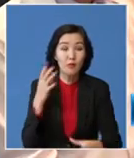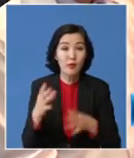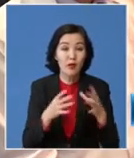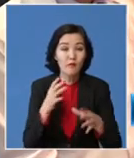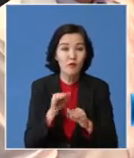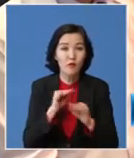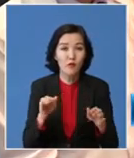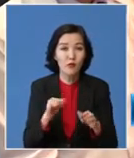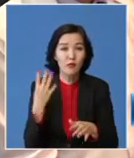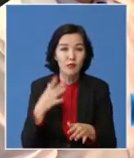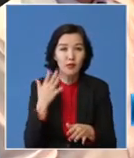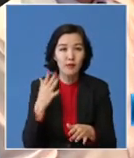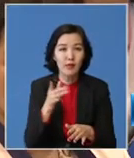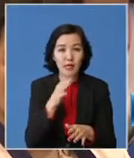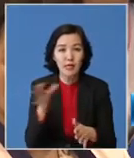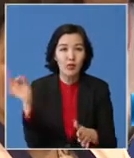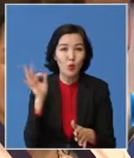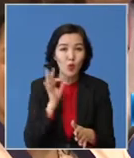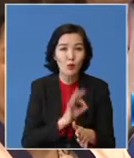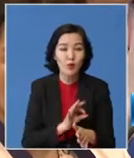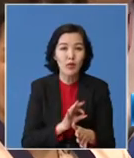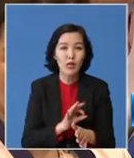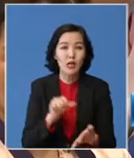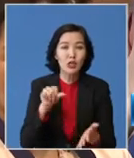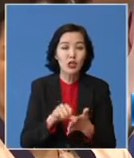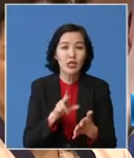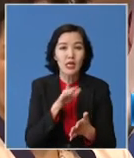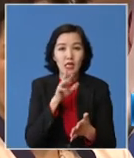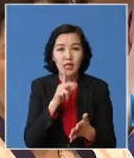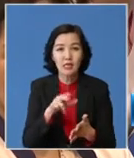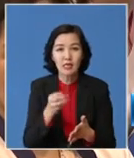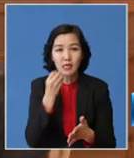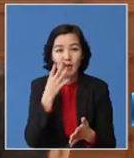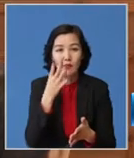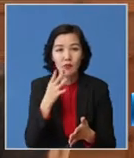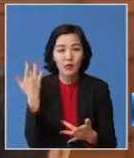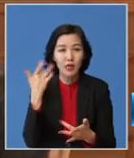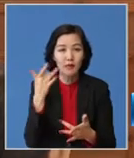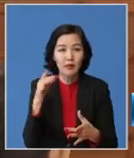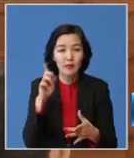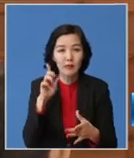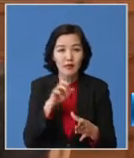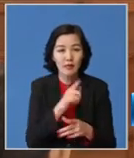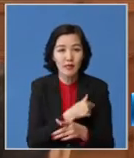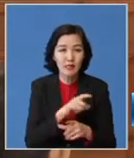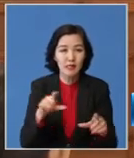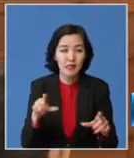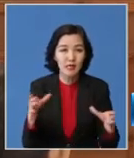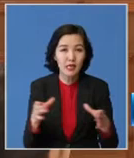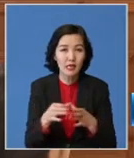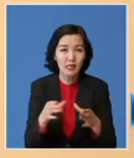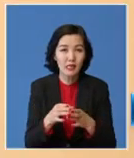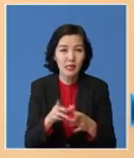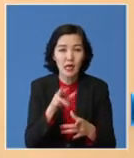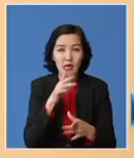уровня, имеет 45-летний опыт, член корейских, японских и американских медицинских ассоциаций, а также